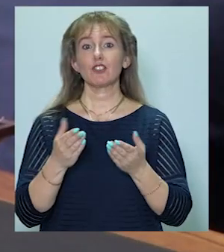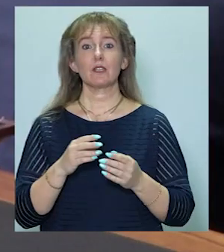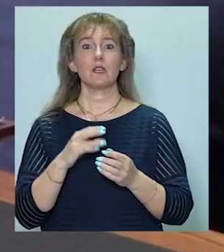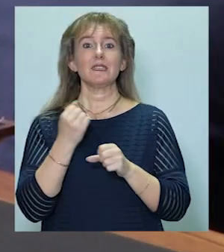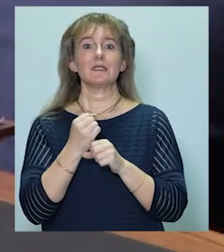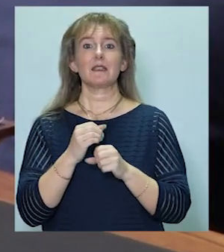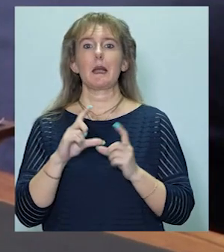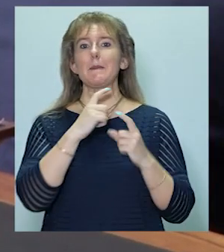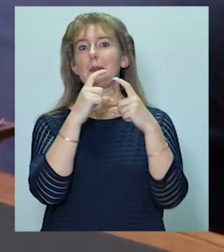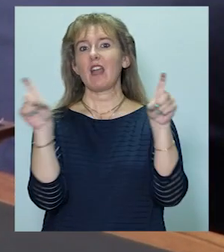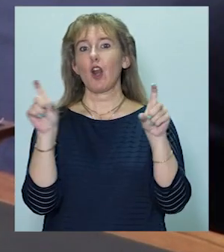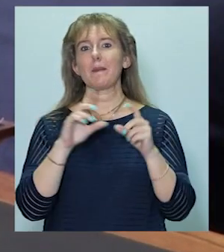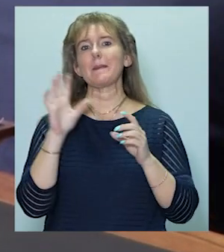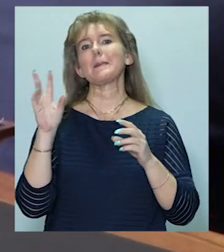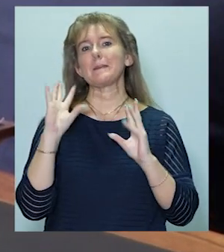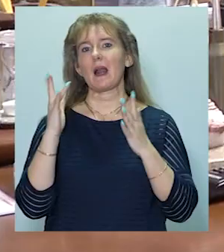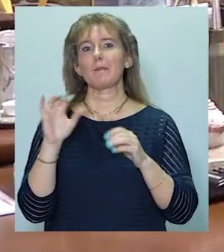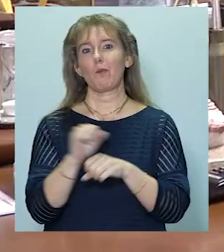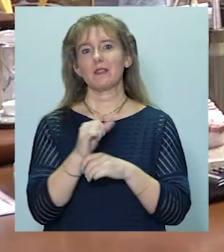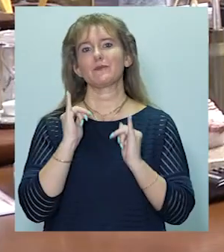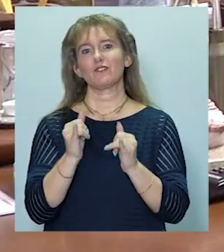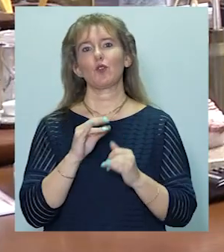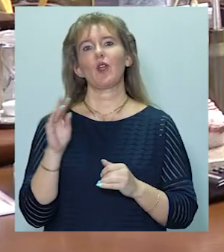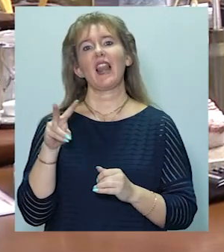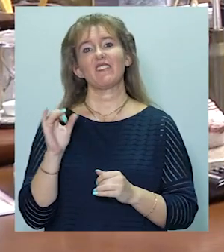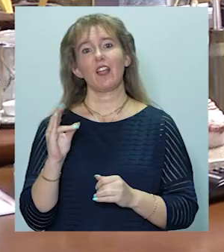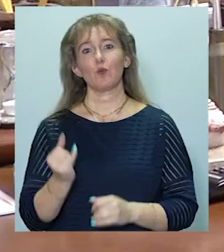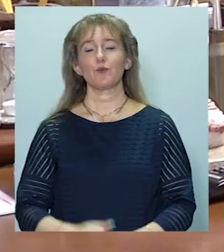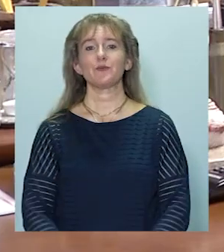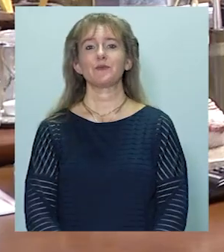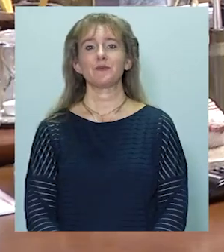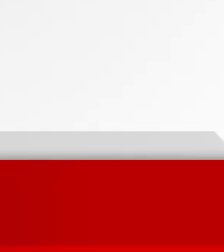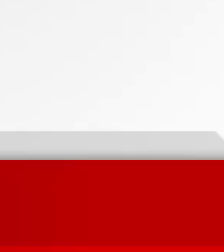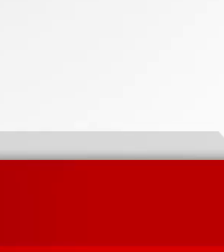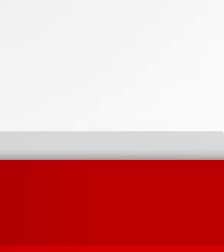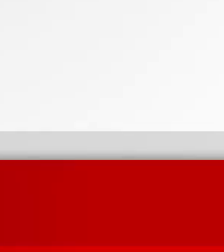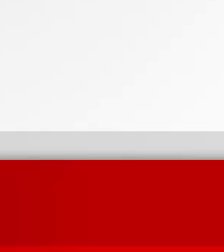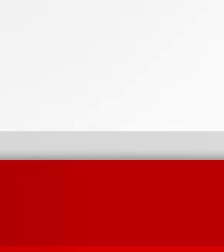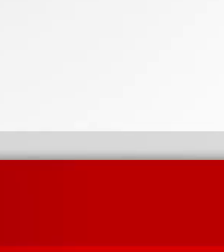создать панораму в Парке Победы, посвященную Юрию Левитану.